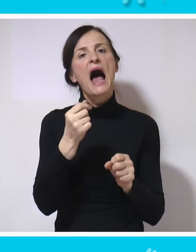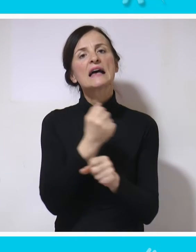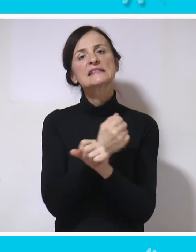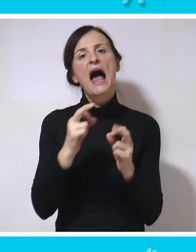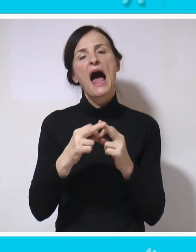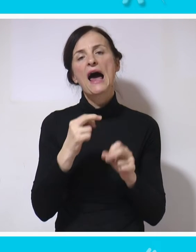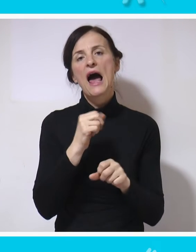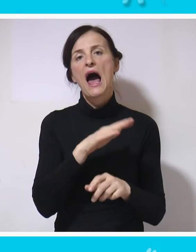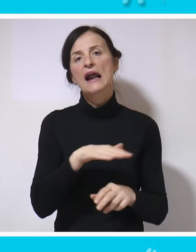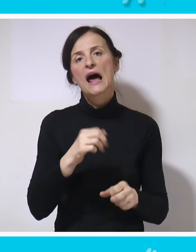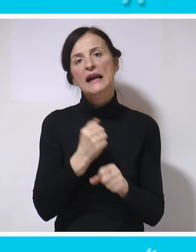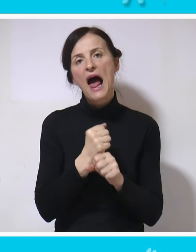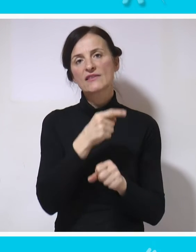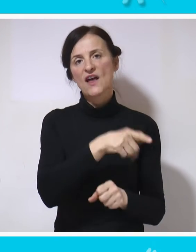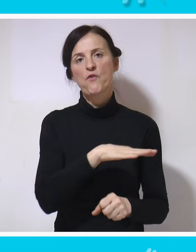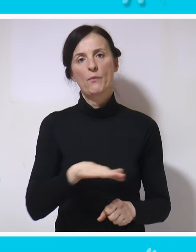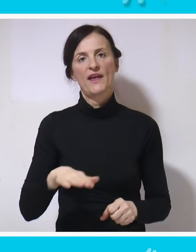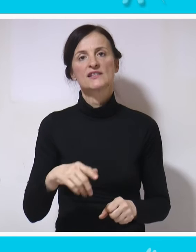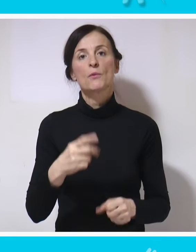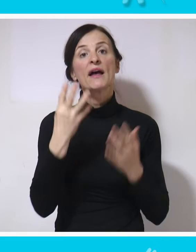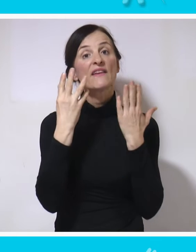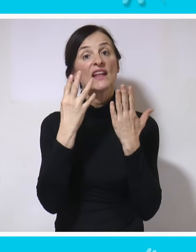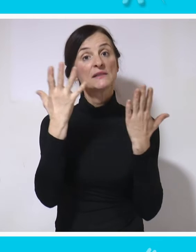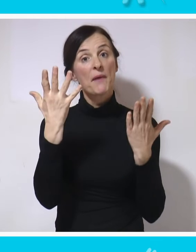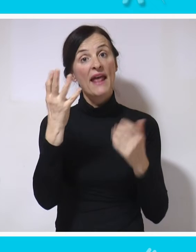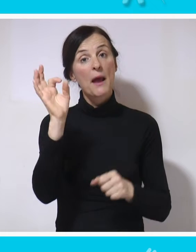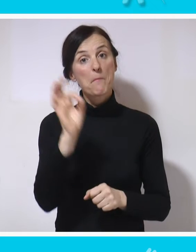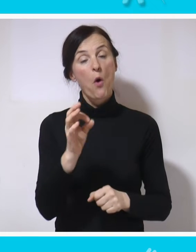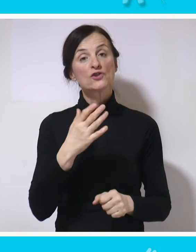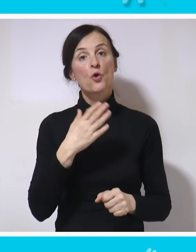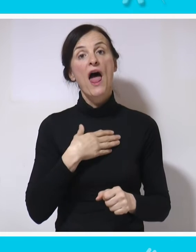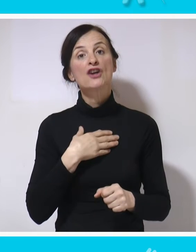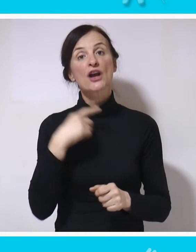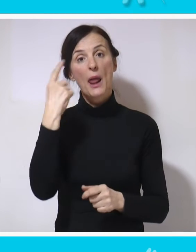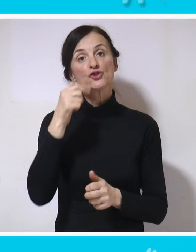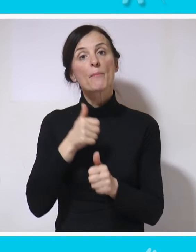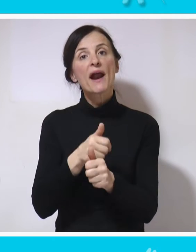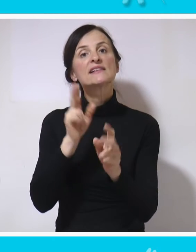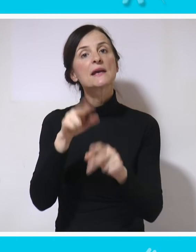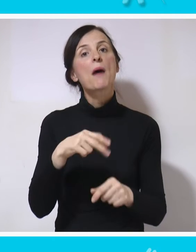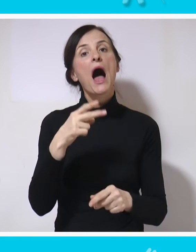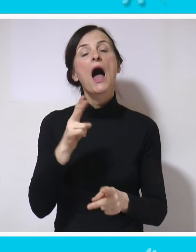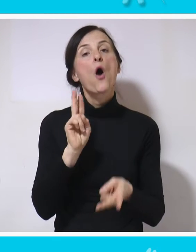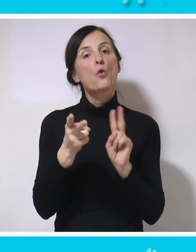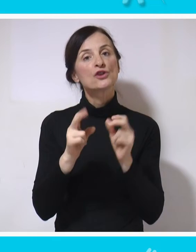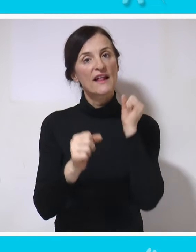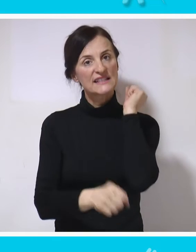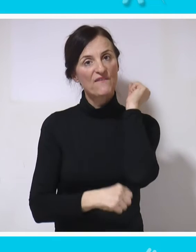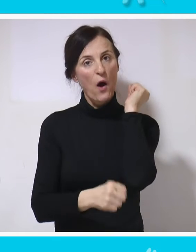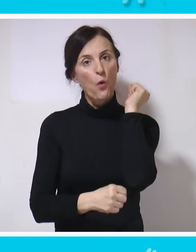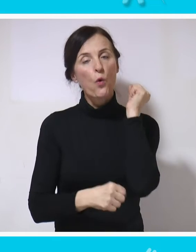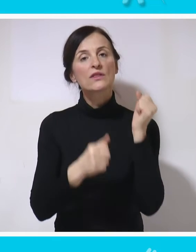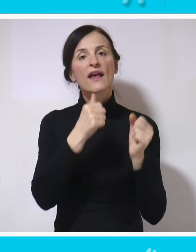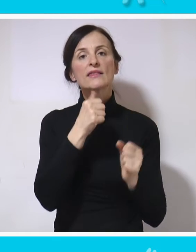sa invaliditetom. Nama 95% ličnih pratilaca je sa učiteljskog fakulteta, ima znači završen